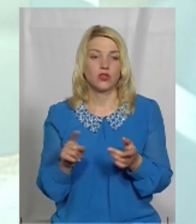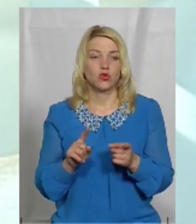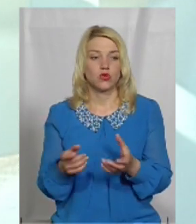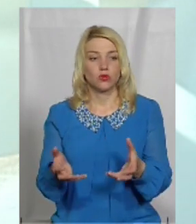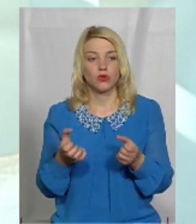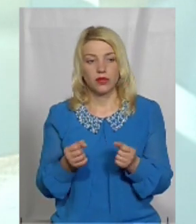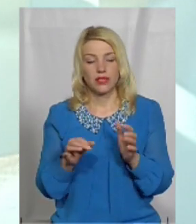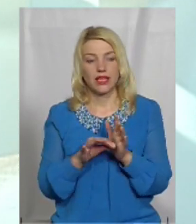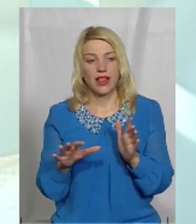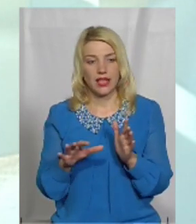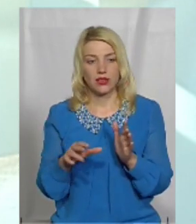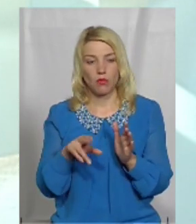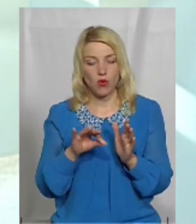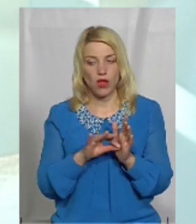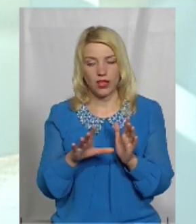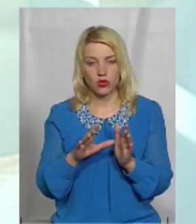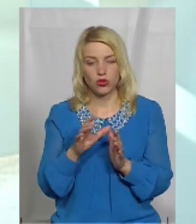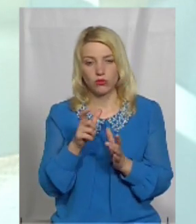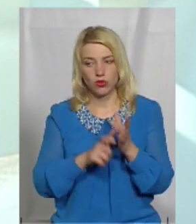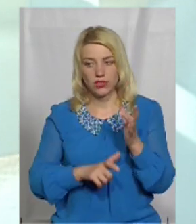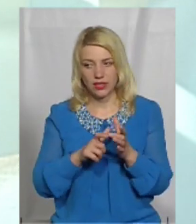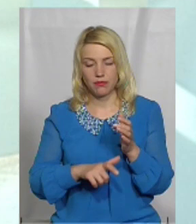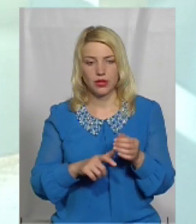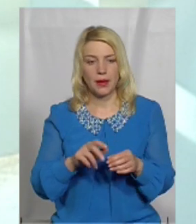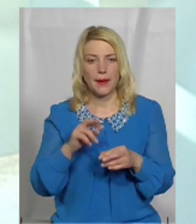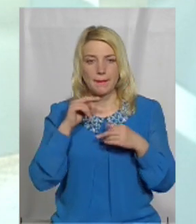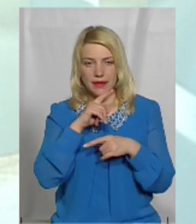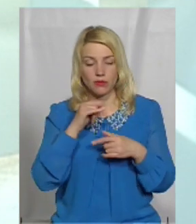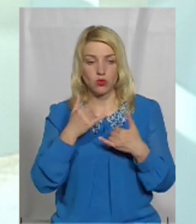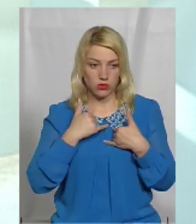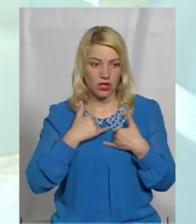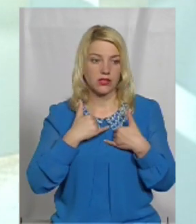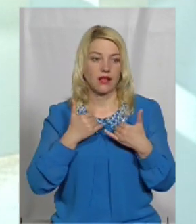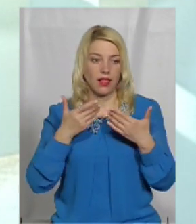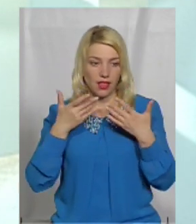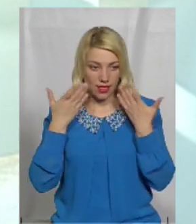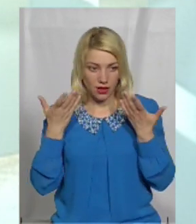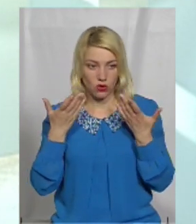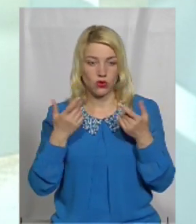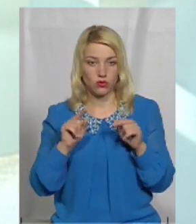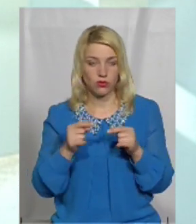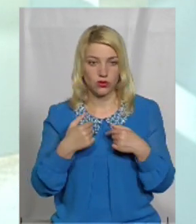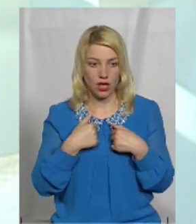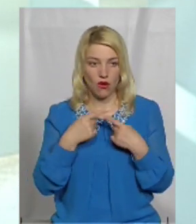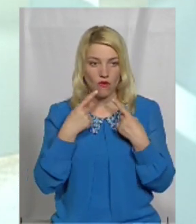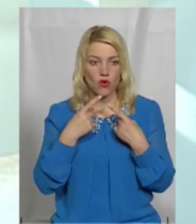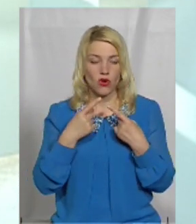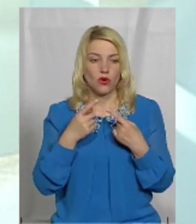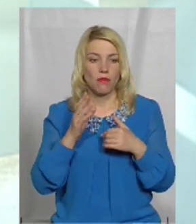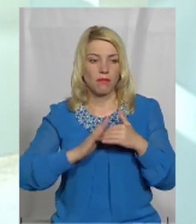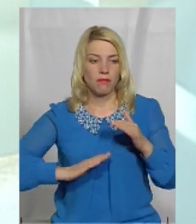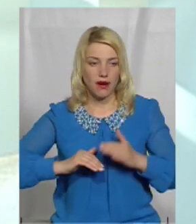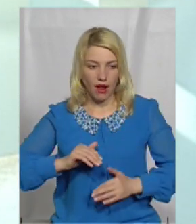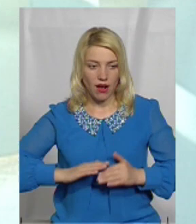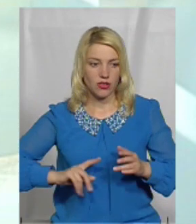отримати електронний, по електронному рецепту медикаменти в нас легко. Тому я говорю саме практику